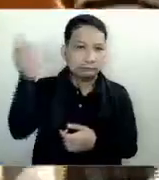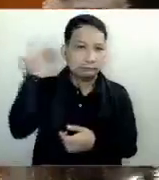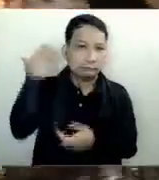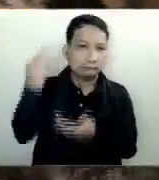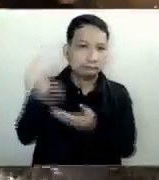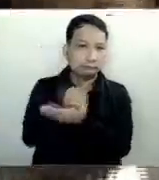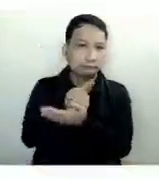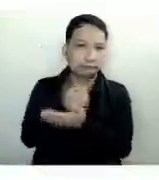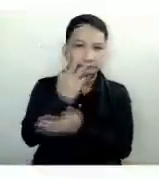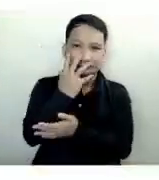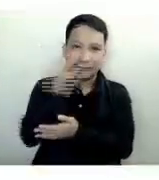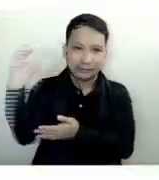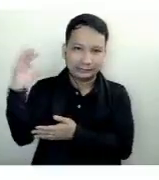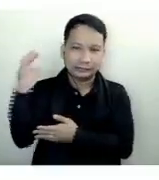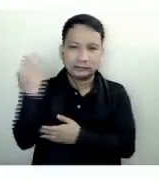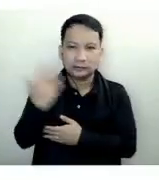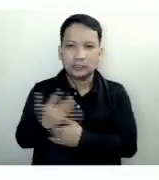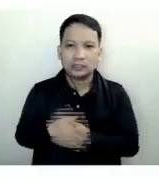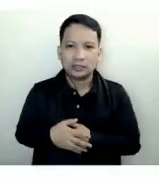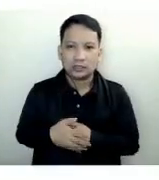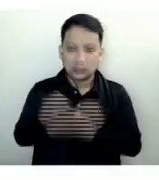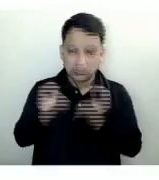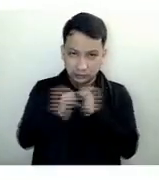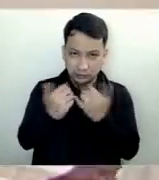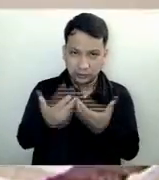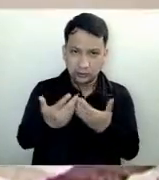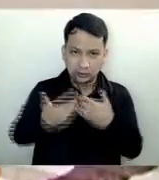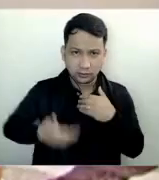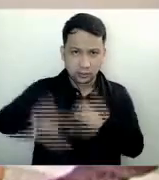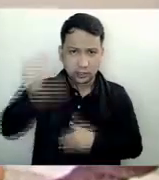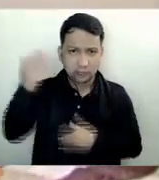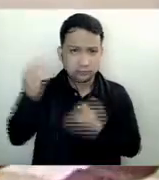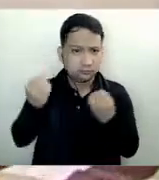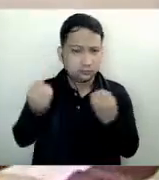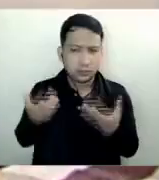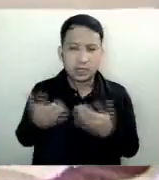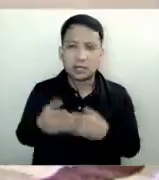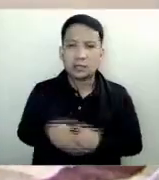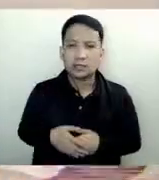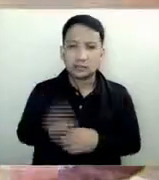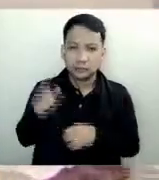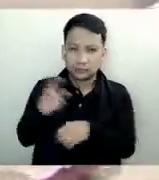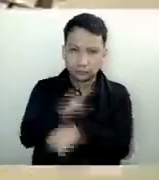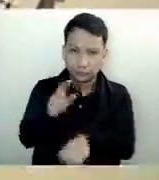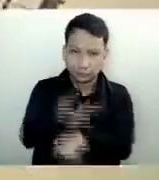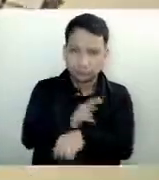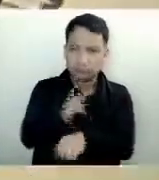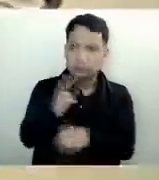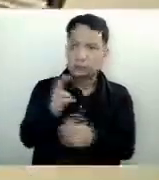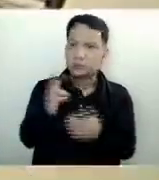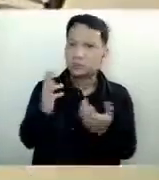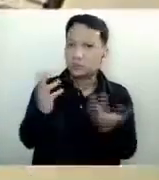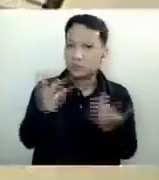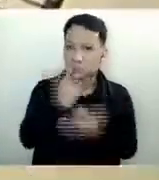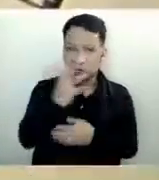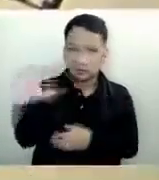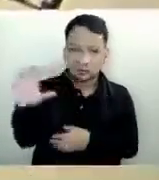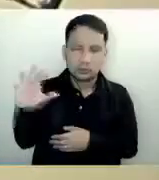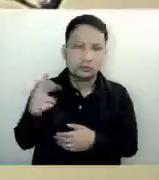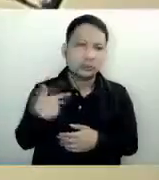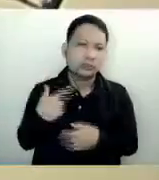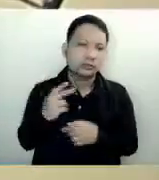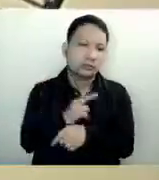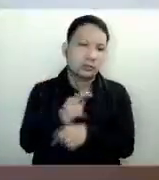araw. Nasinabayan pa ng mataas na konsumo sa kuryente ng mga Pinoy na apektado rin ng tag-init. Over